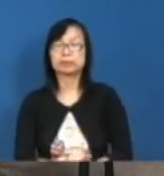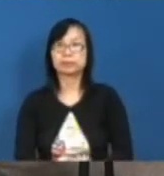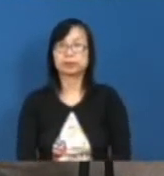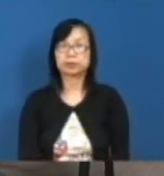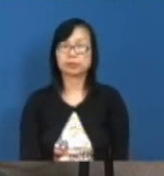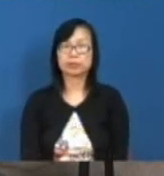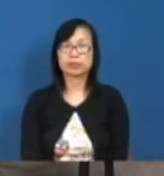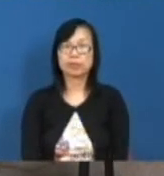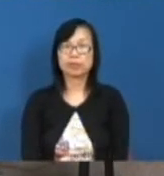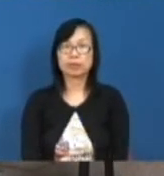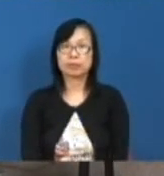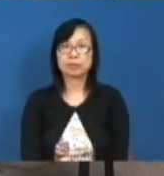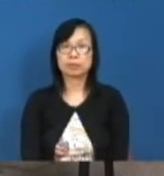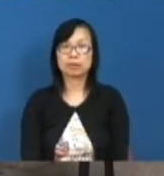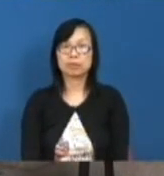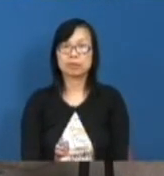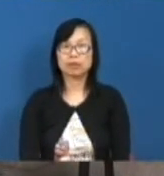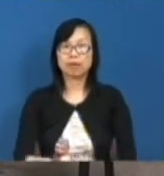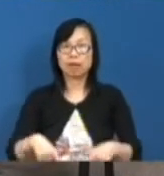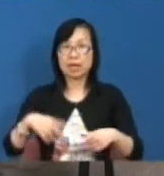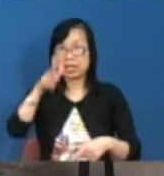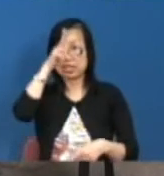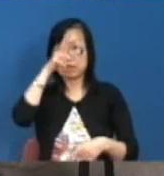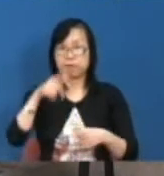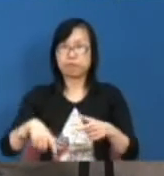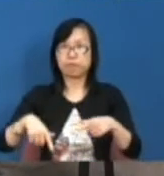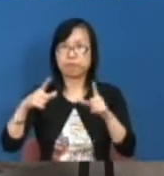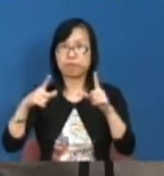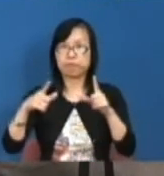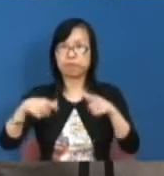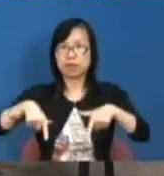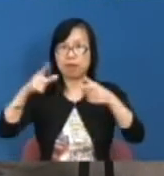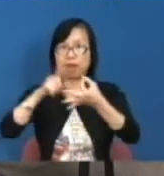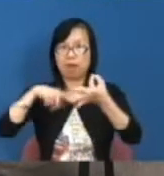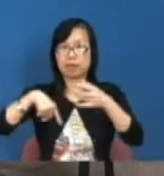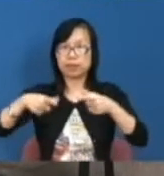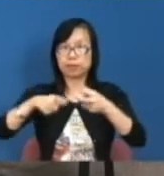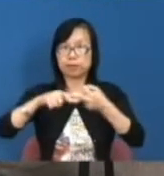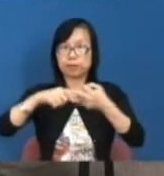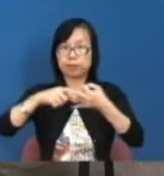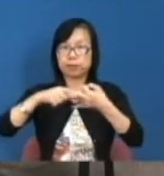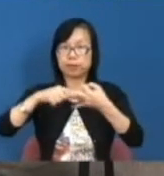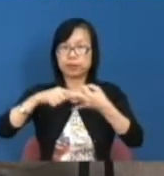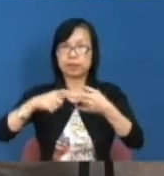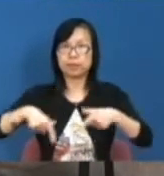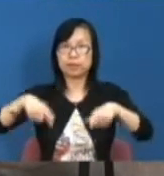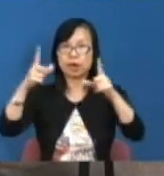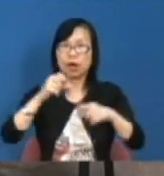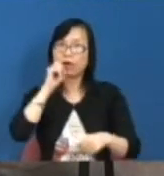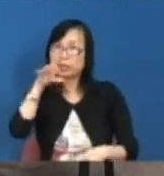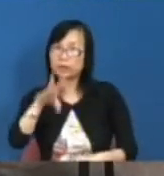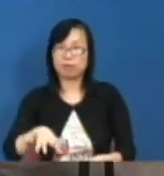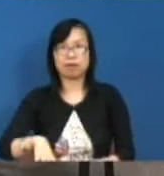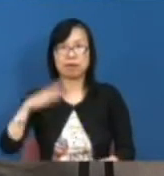係啊。 咁啊，林卓良就喺度講，我錯，而家佢想收翻聲啊。佢話：哦，我叫過梁國雄議員入嚟